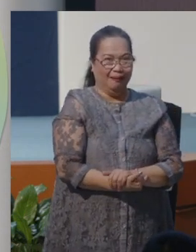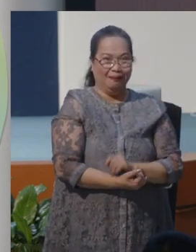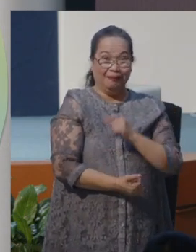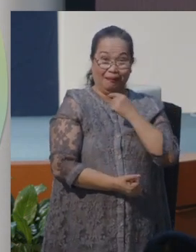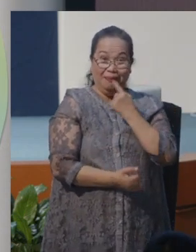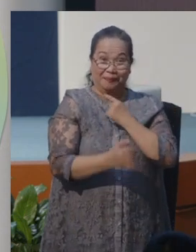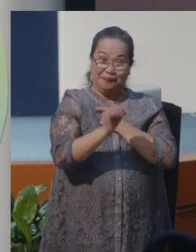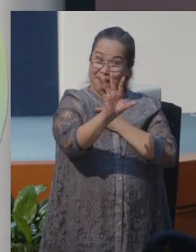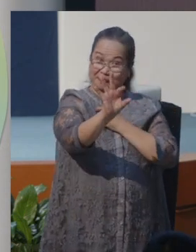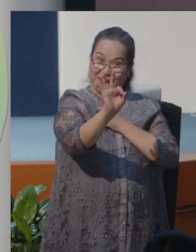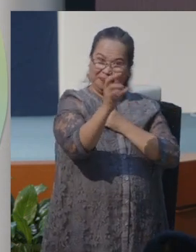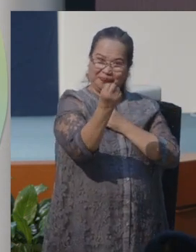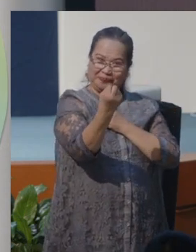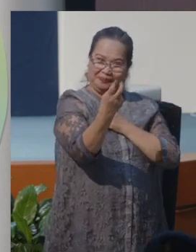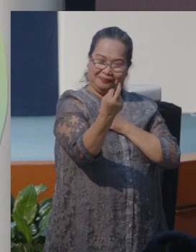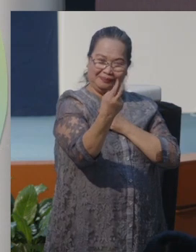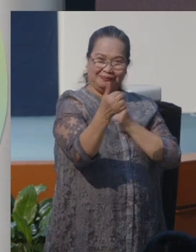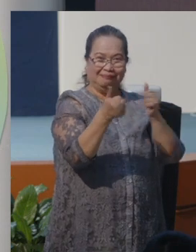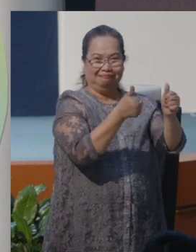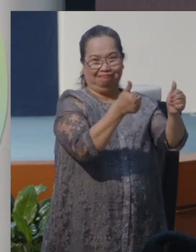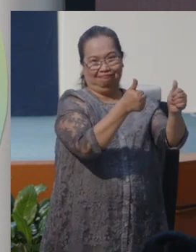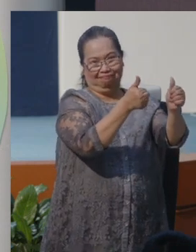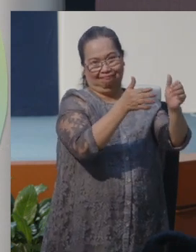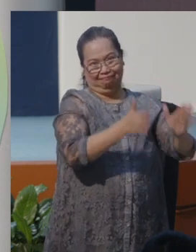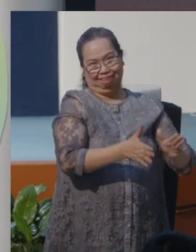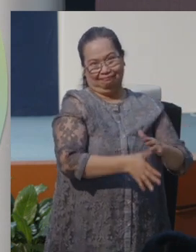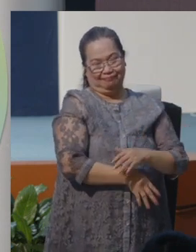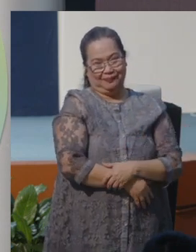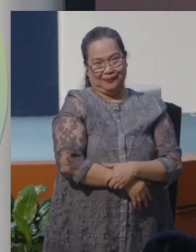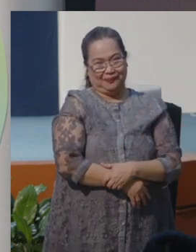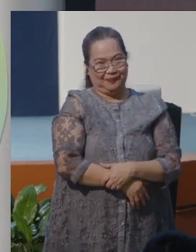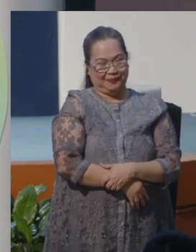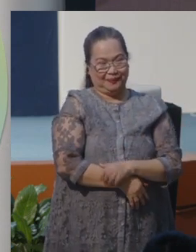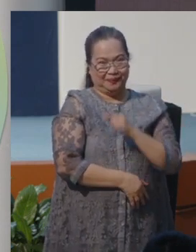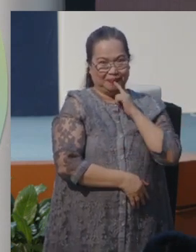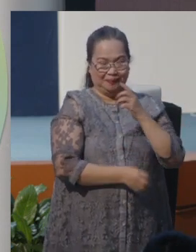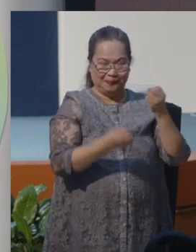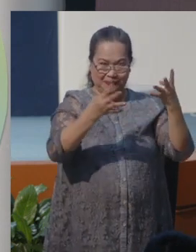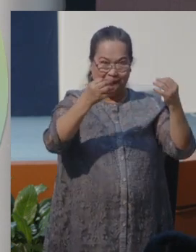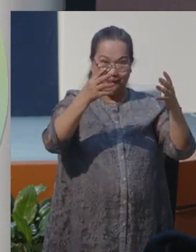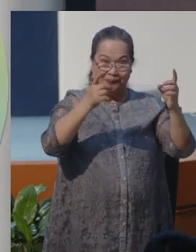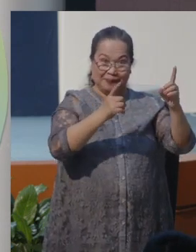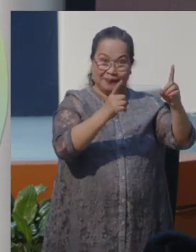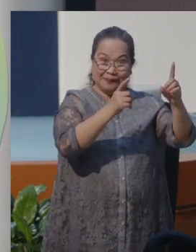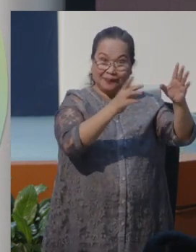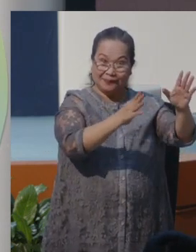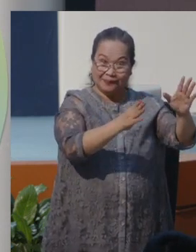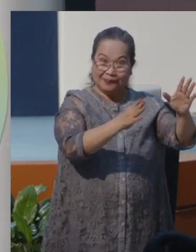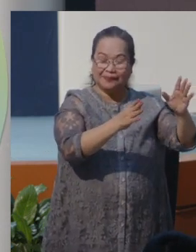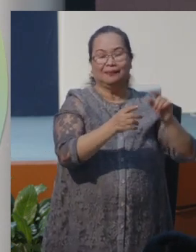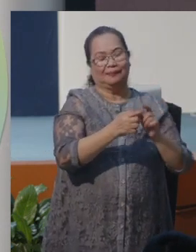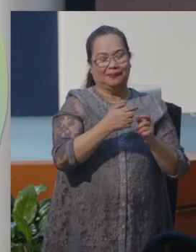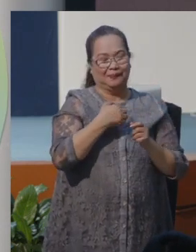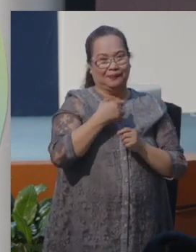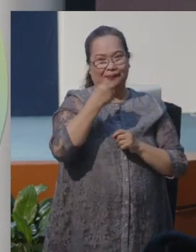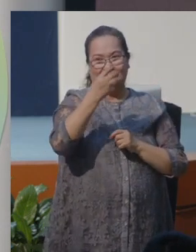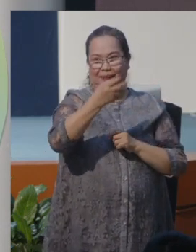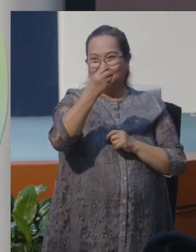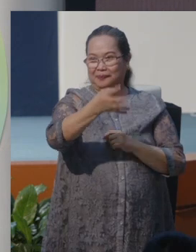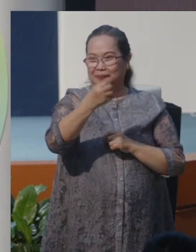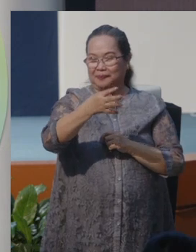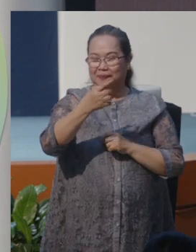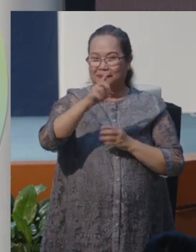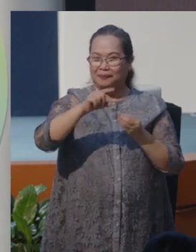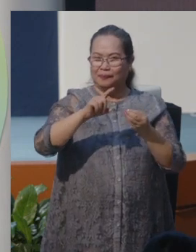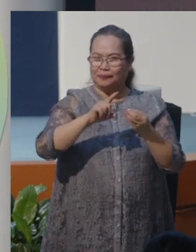lang po ang apostles. In fact, doon sa dami ng disciples na yon, marami po doon